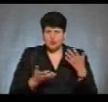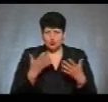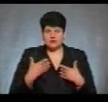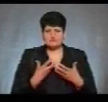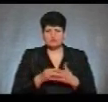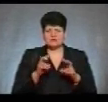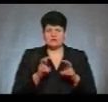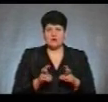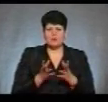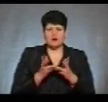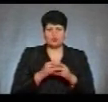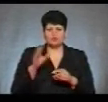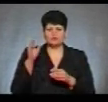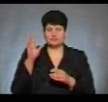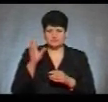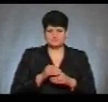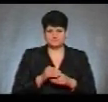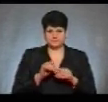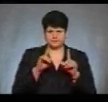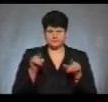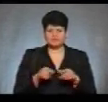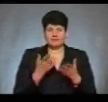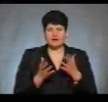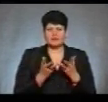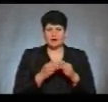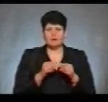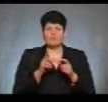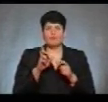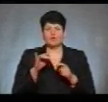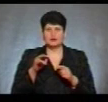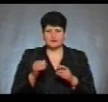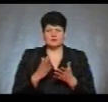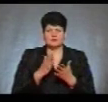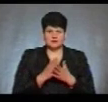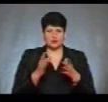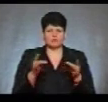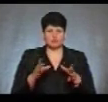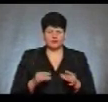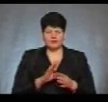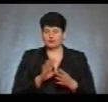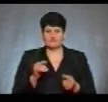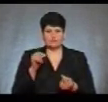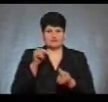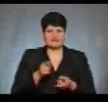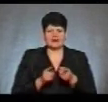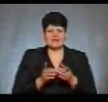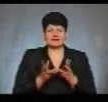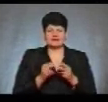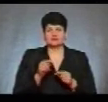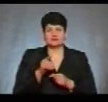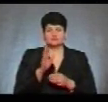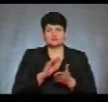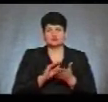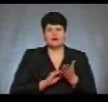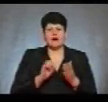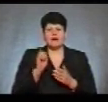засіданні перерахують до одного всі бюлетені. Якщо кількість бюлетенів зазначена на упаковках не буде відповідати реальній кількості бюлетенів, вони складають акт